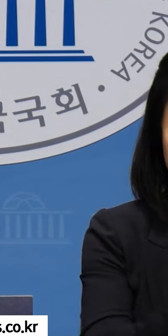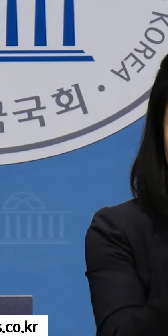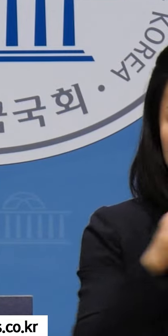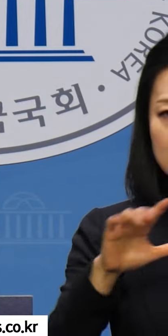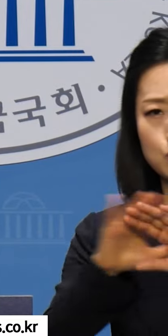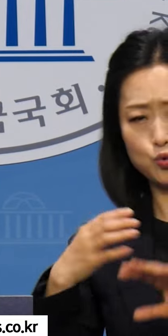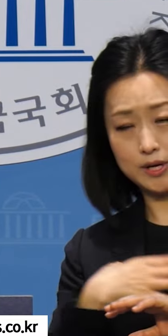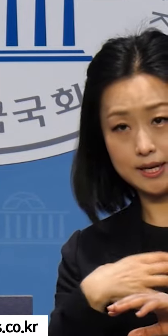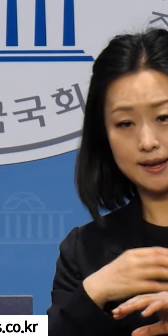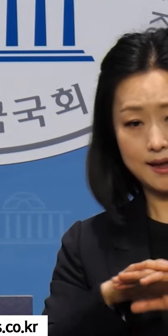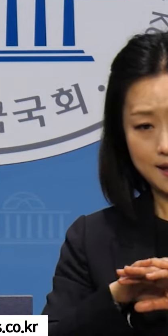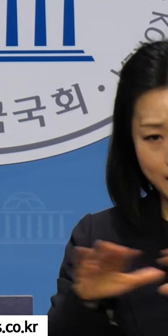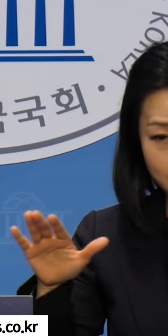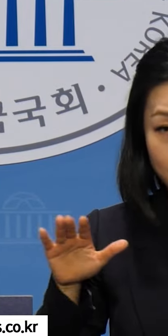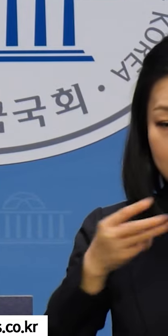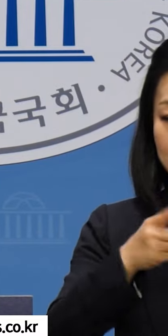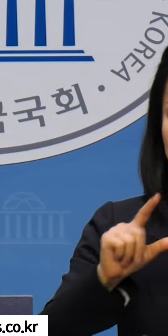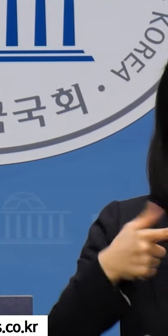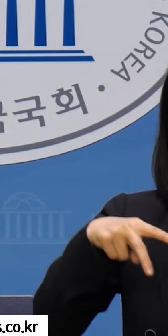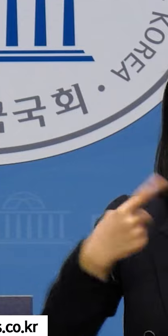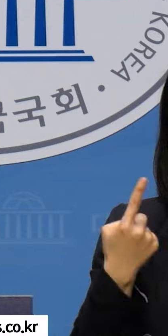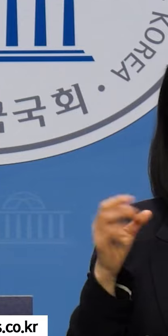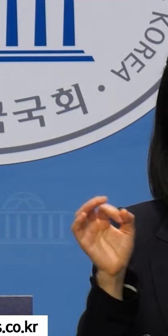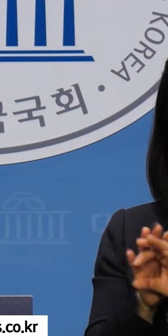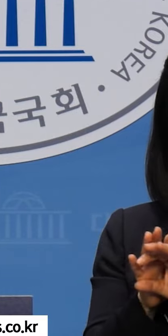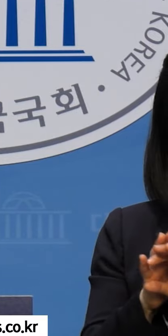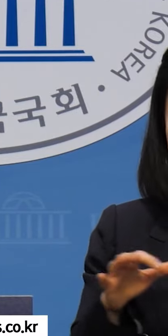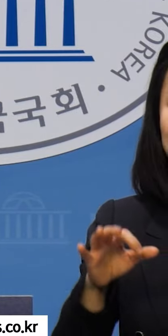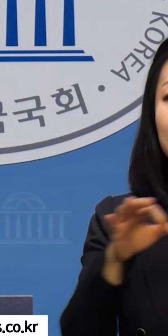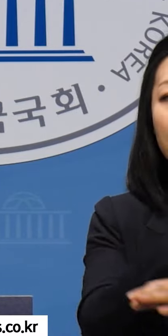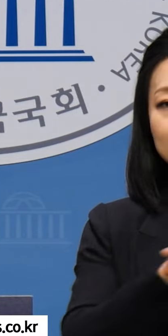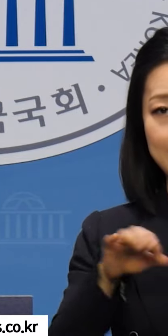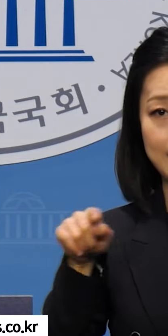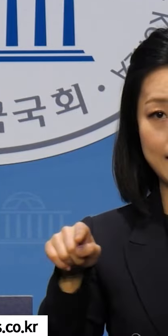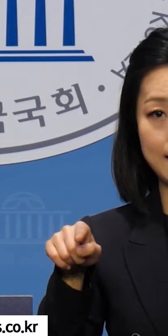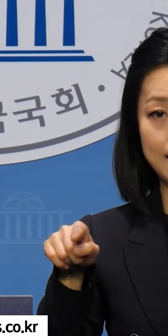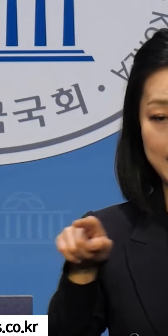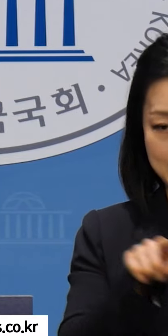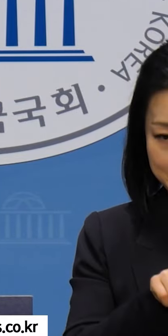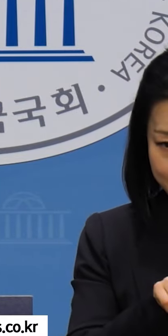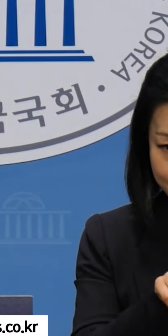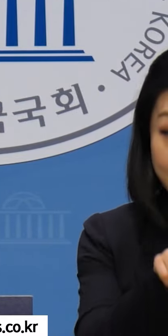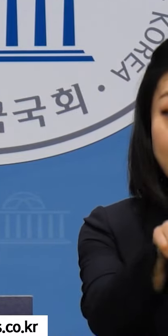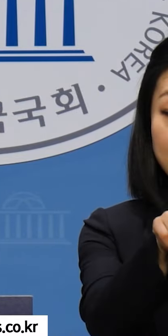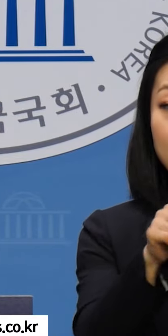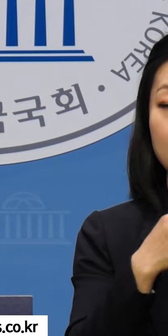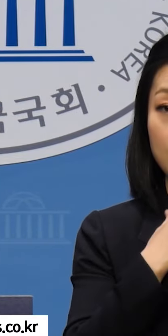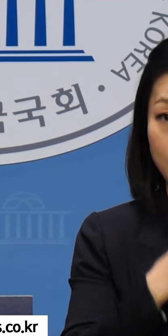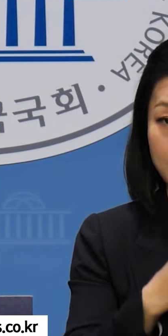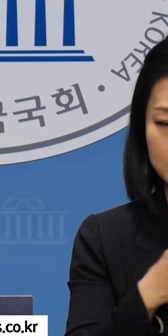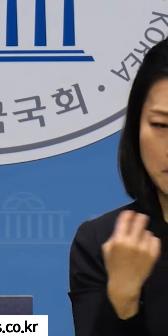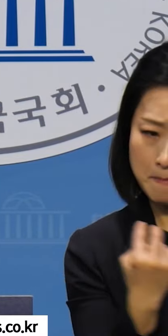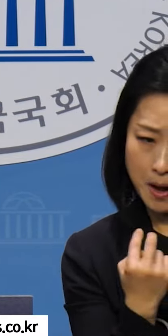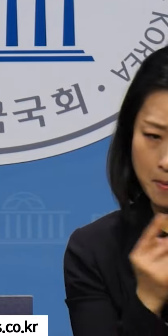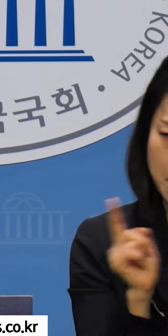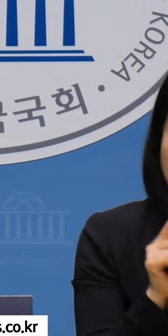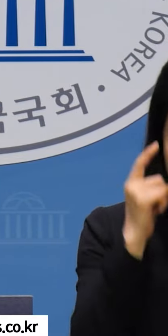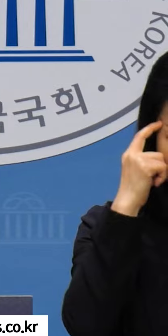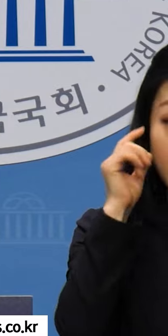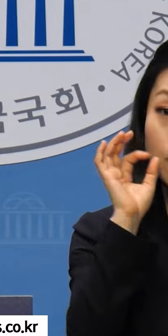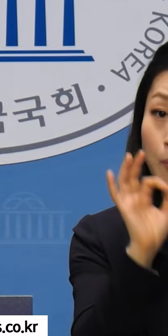극복을 통 위한 탄소 중립 정책을 경제정책과 산업 정책에서 반드시 고려할 방향으로